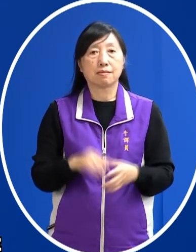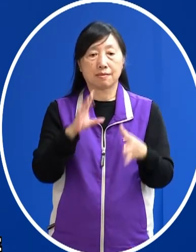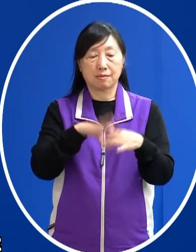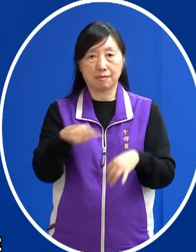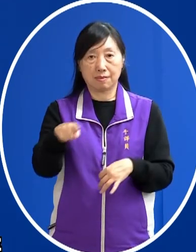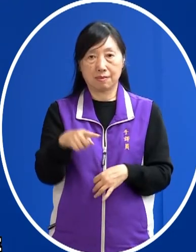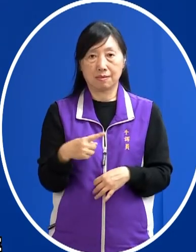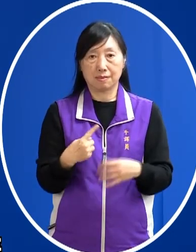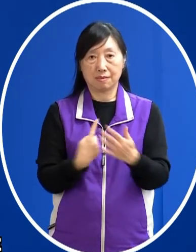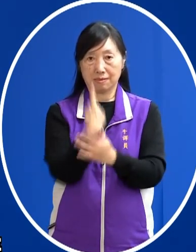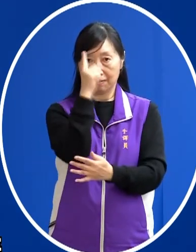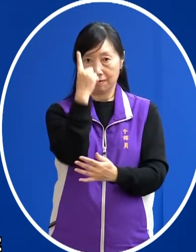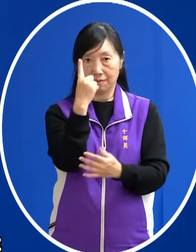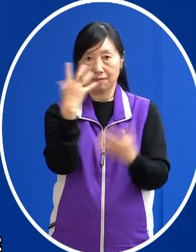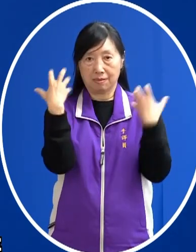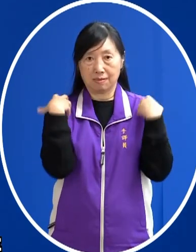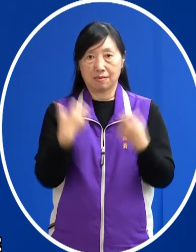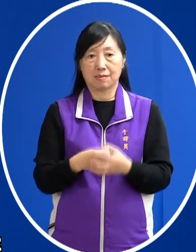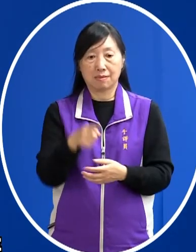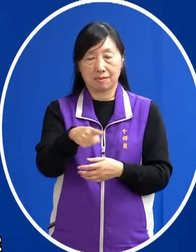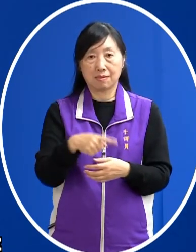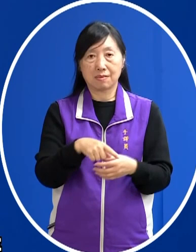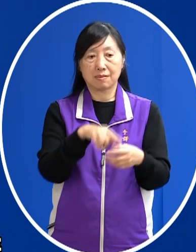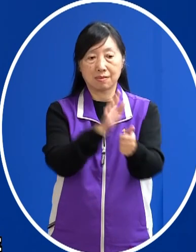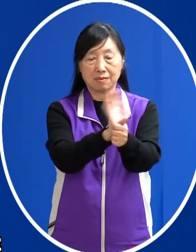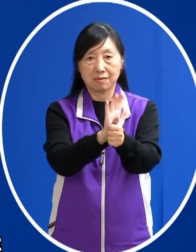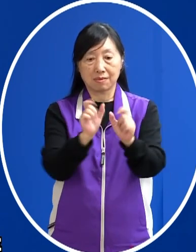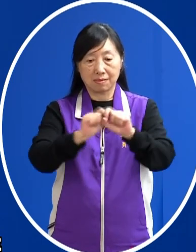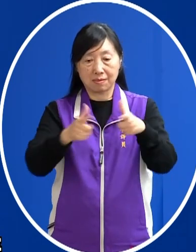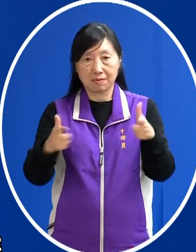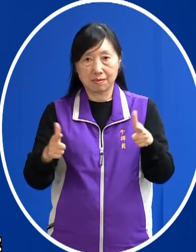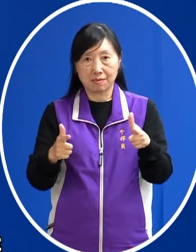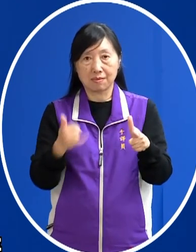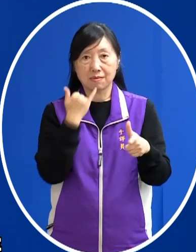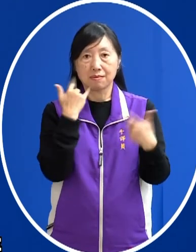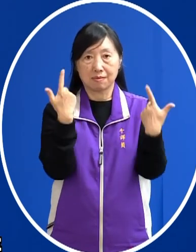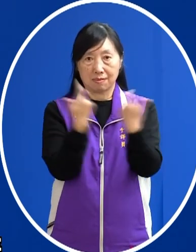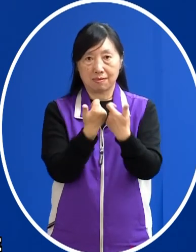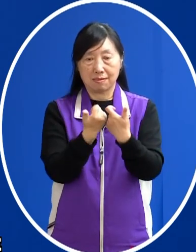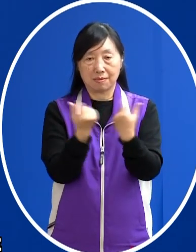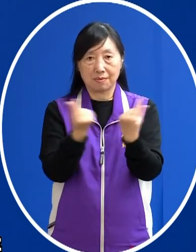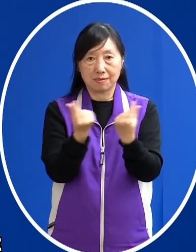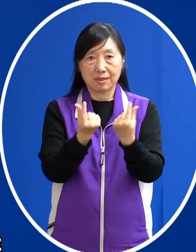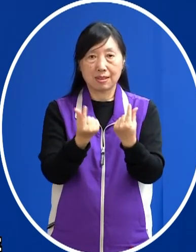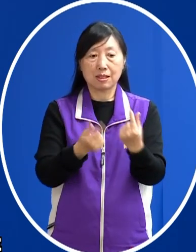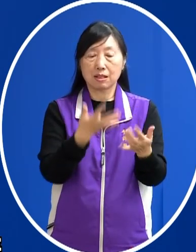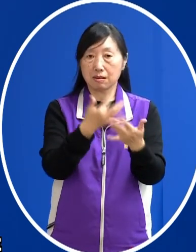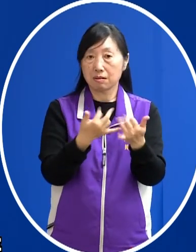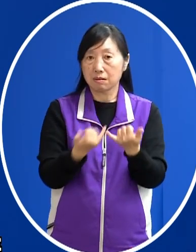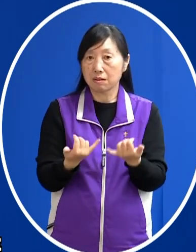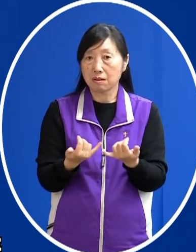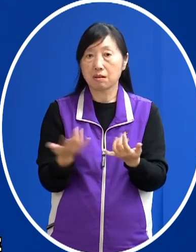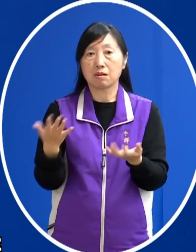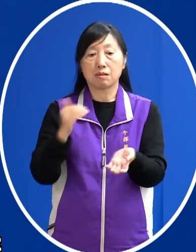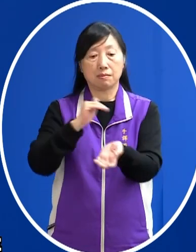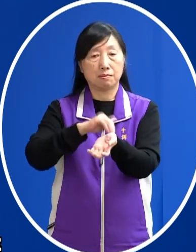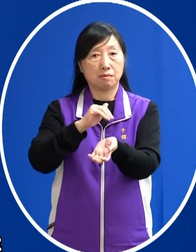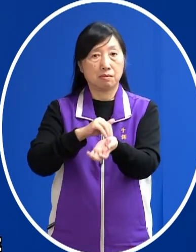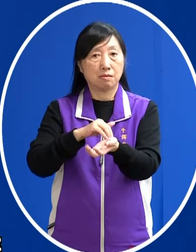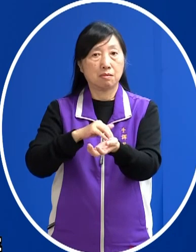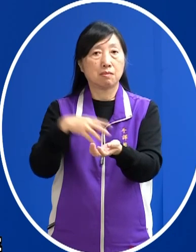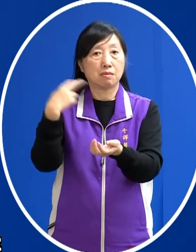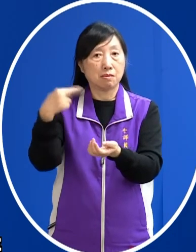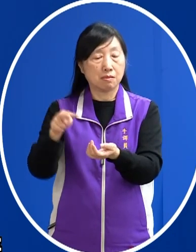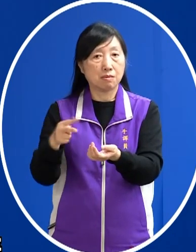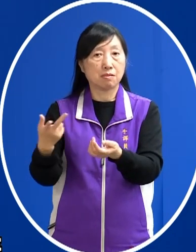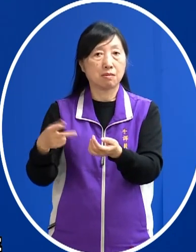单一窗口多元服务的精神，来应付所有的包括学研、包括医疗、包括